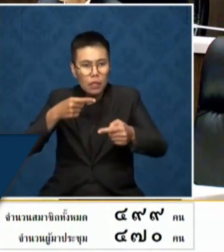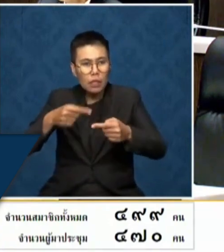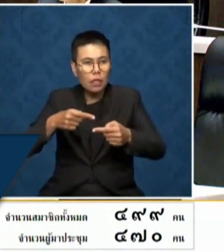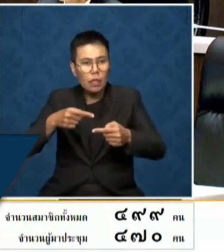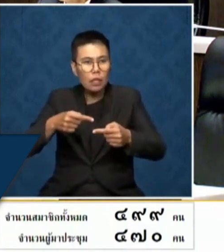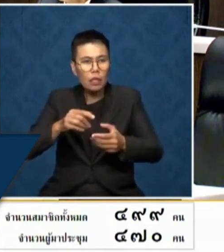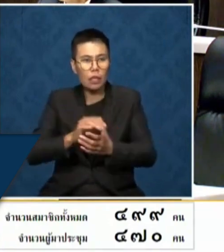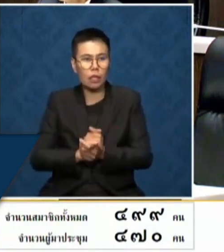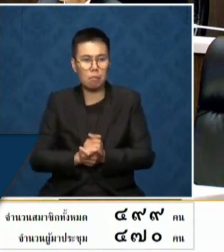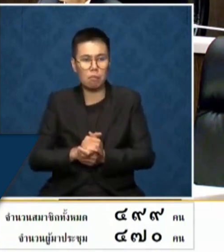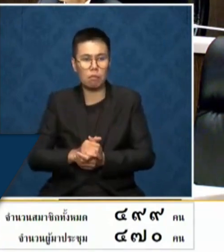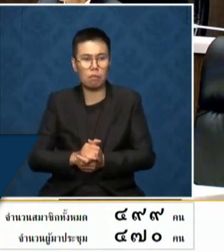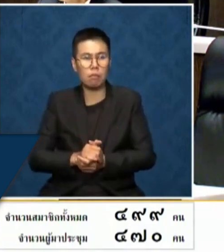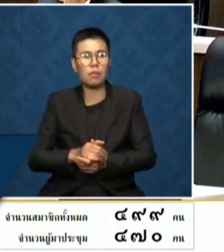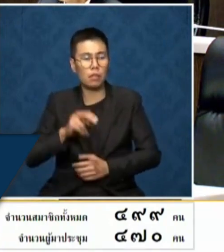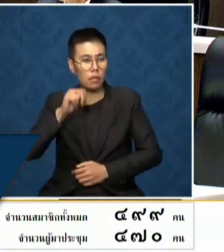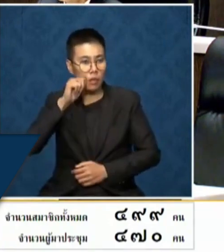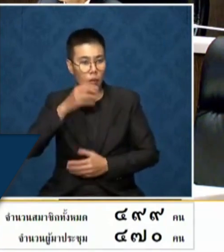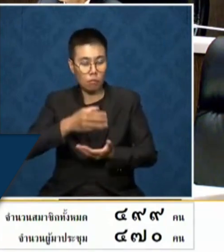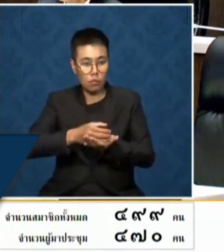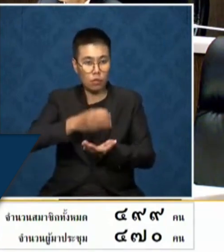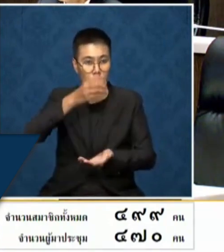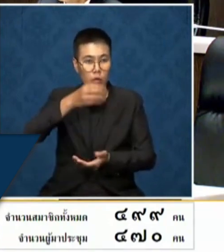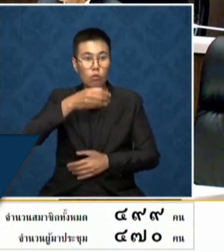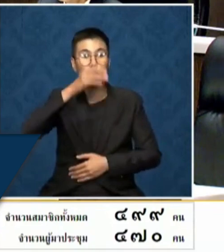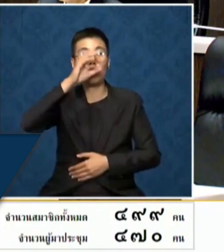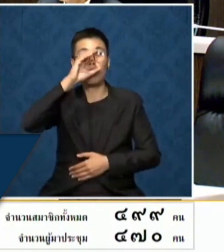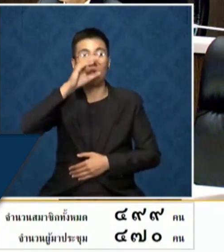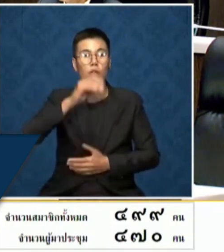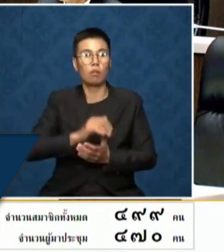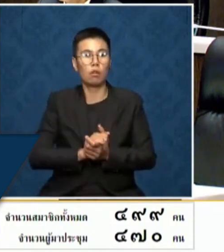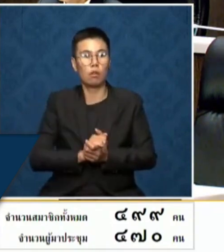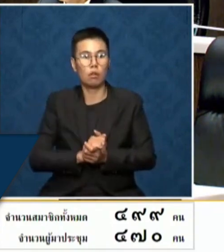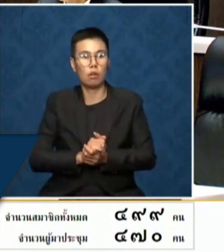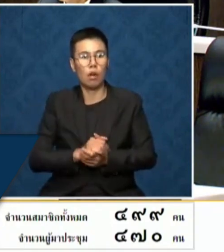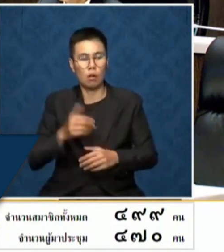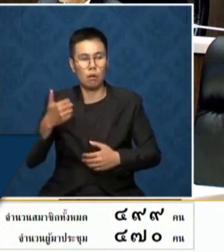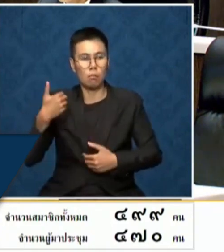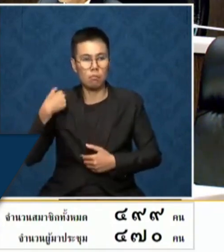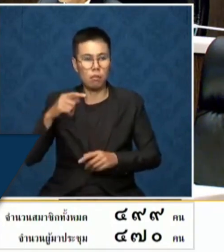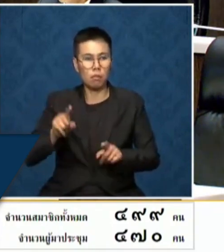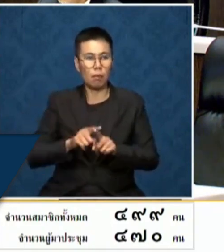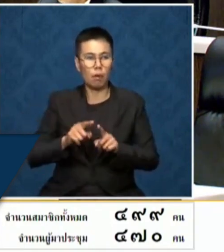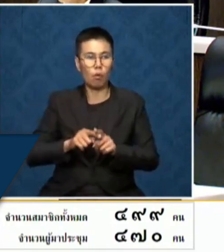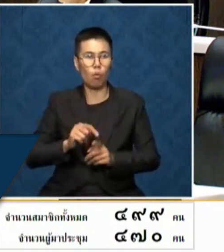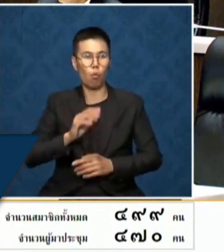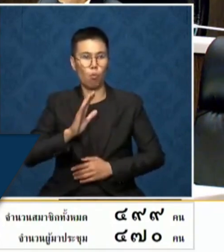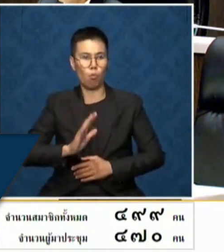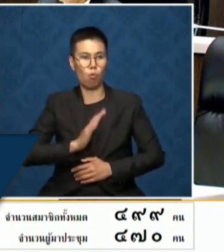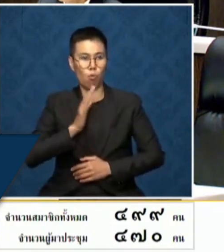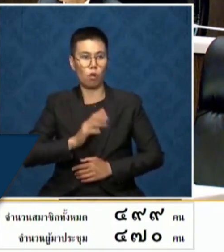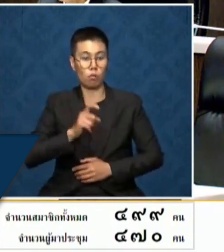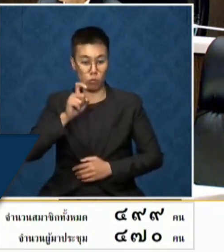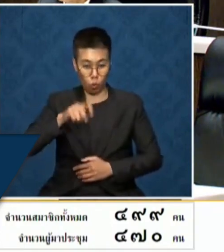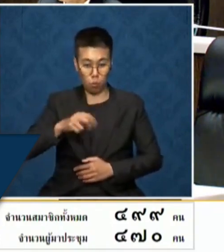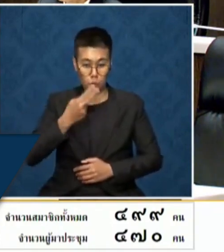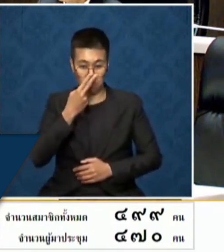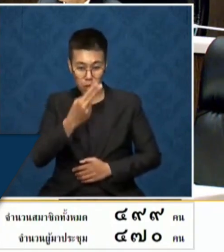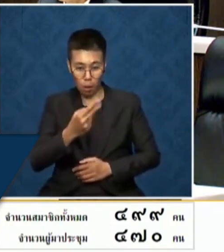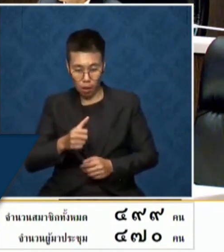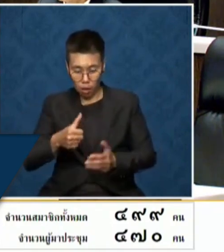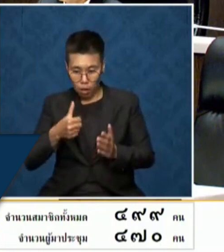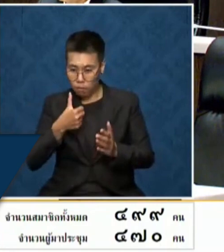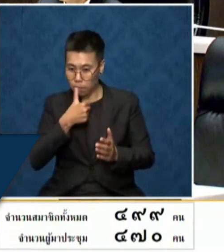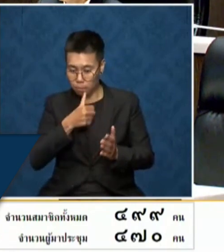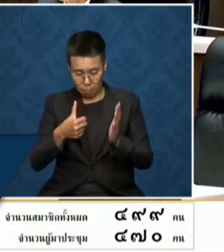ประเทศนี้น้ำดื่มใส่ขวดถือว่าเป็นของฟุ่มเฟือยเป็นของluxuryมีการเก็บแท็กนะครับไปดูท่าน